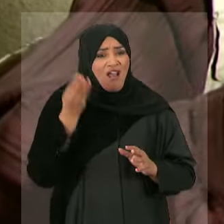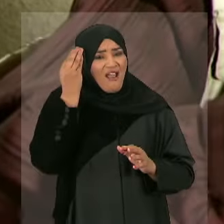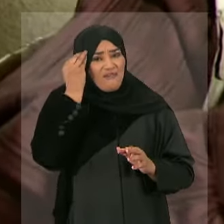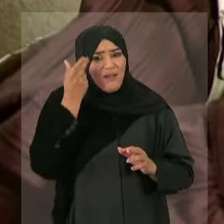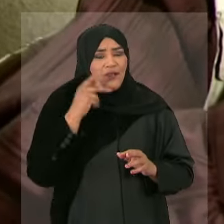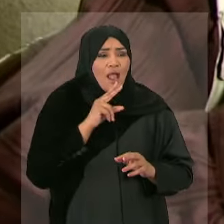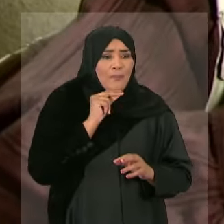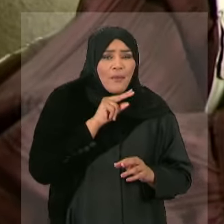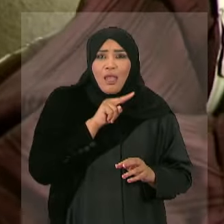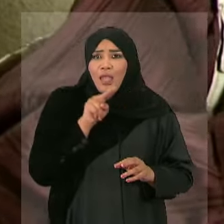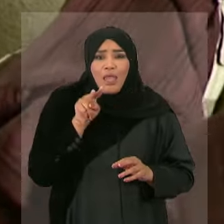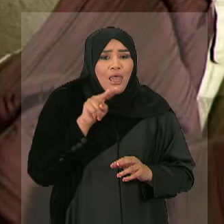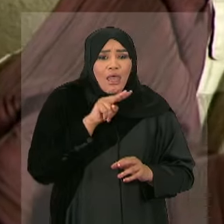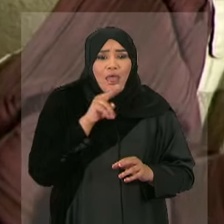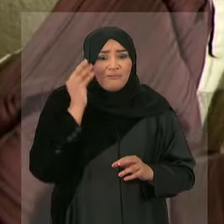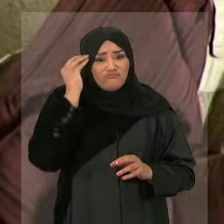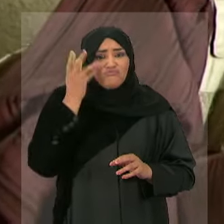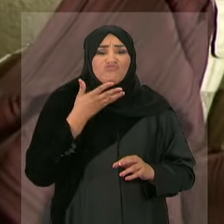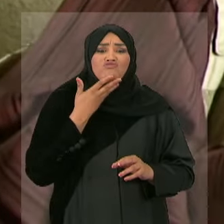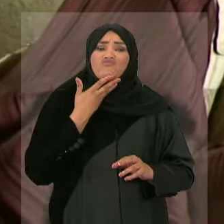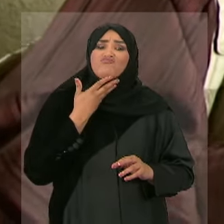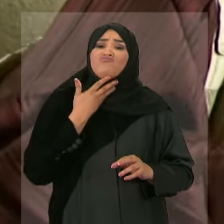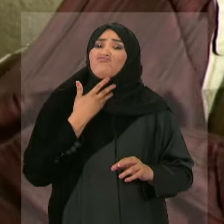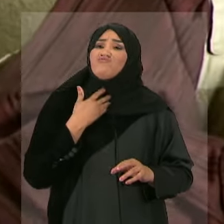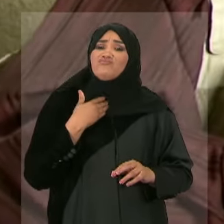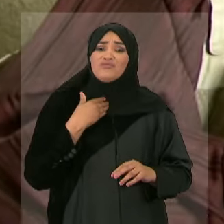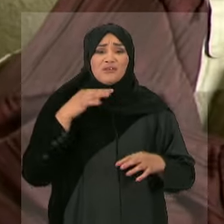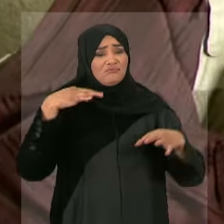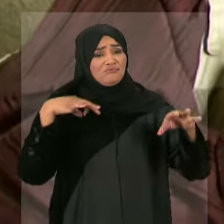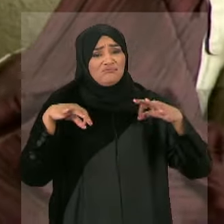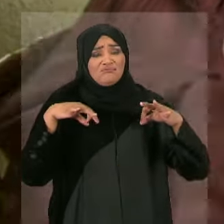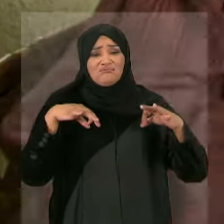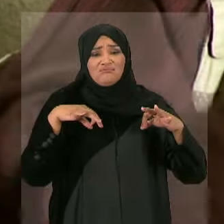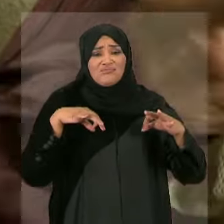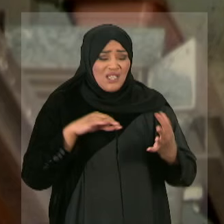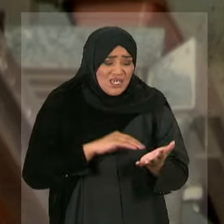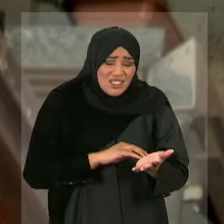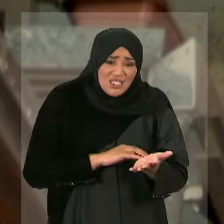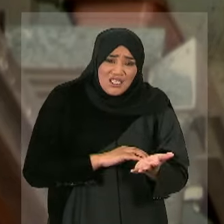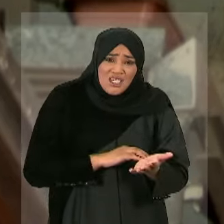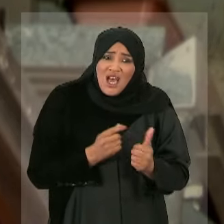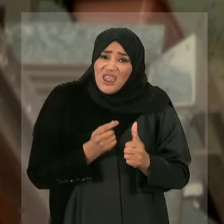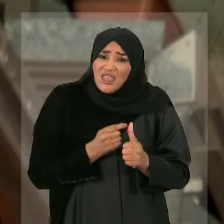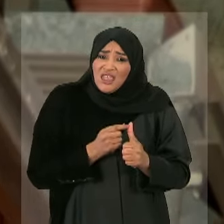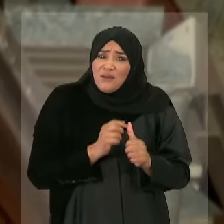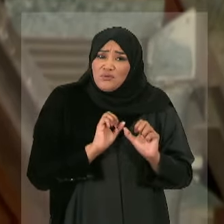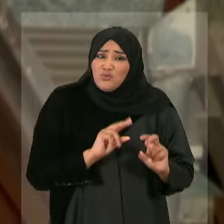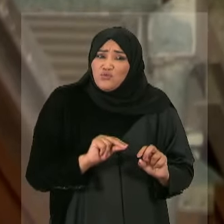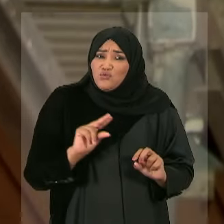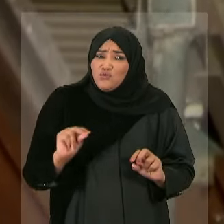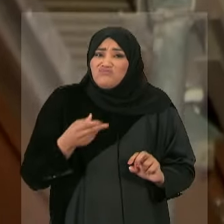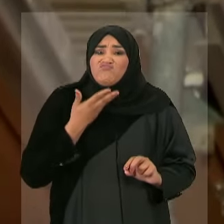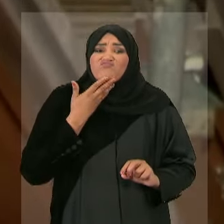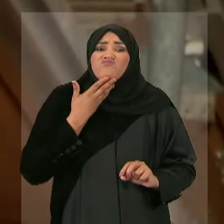نحكي فعشت التمثيل وكأنه في دمي. يا